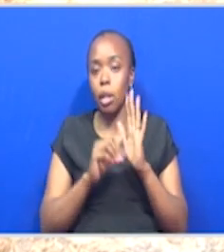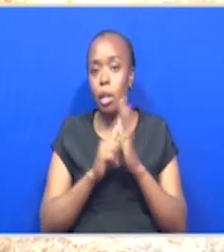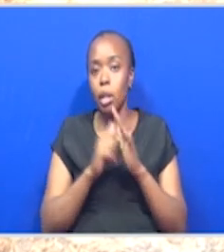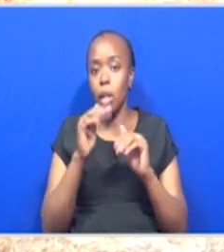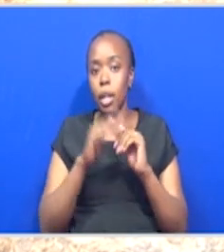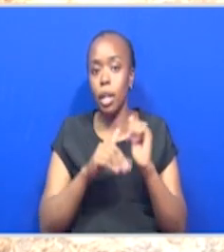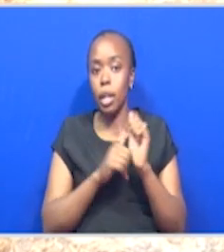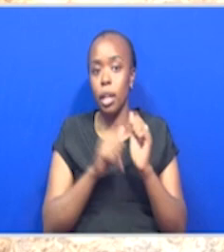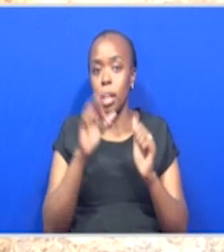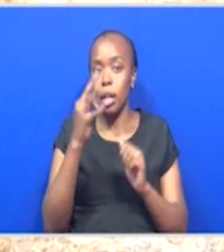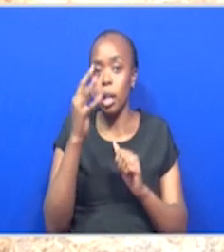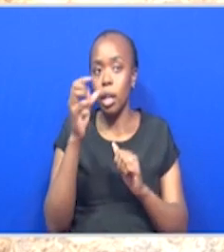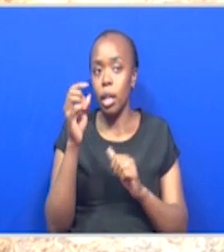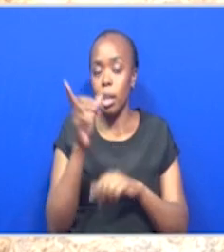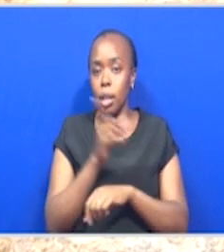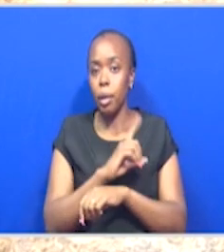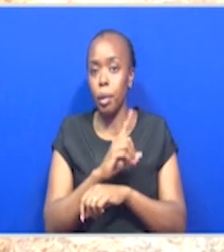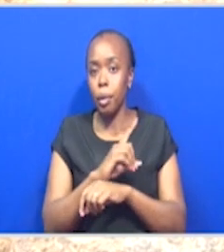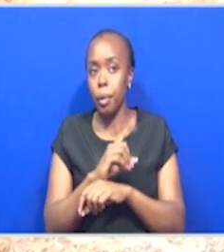30 minutes hivi,